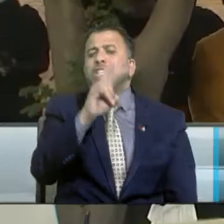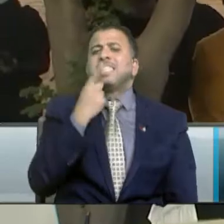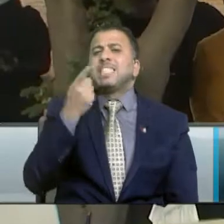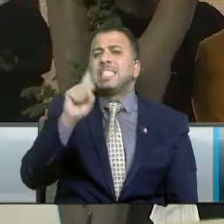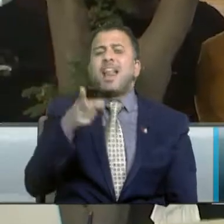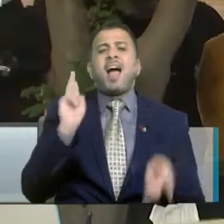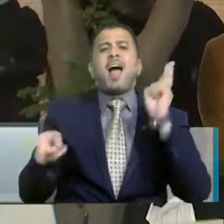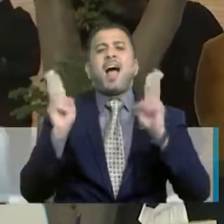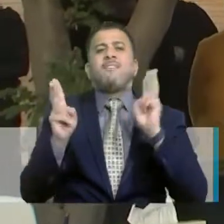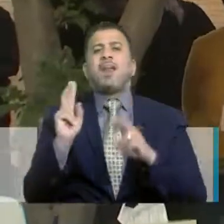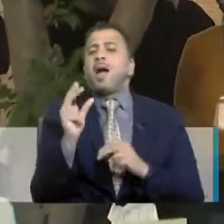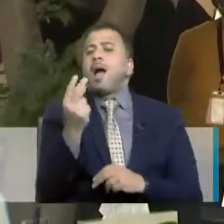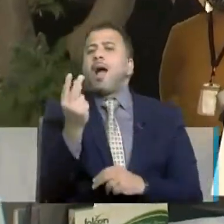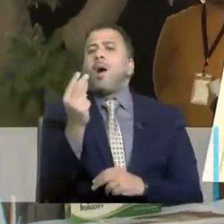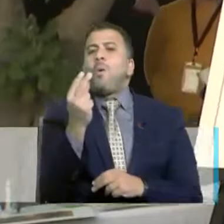عام.